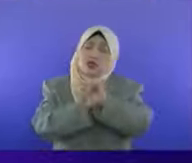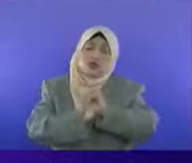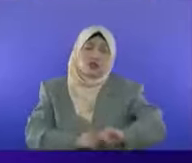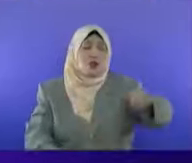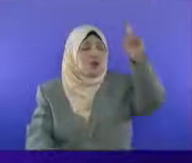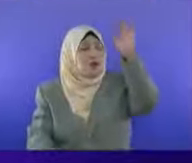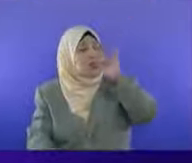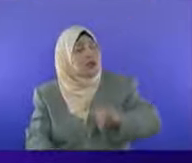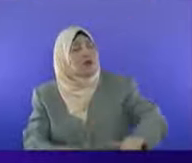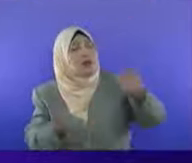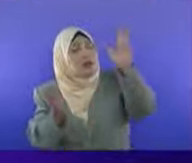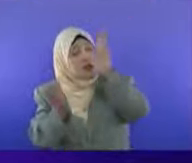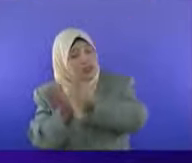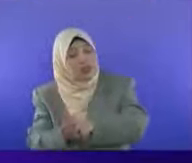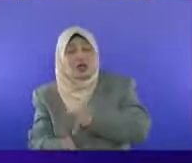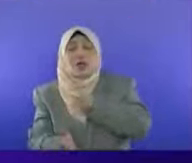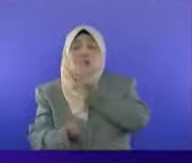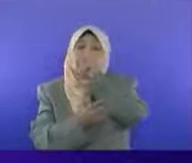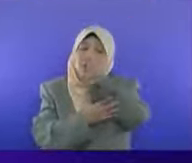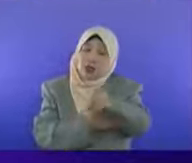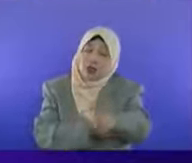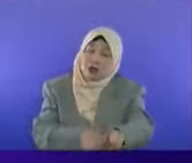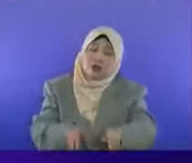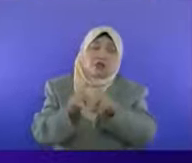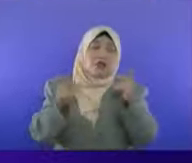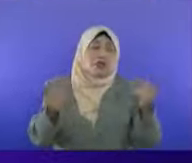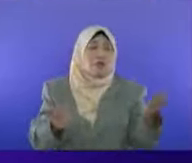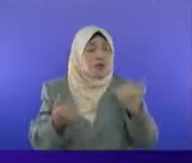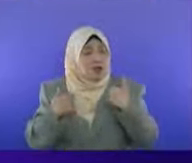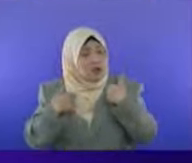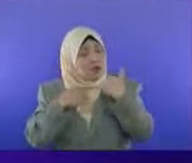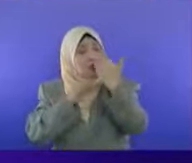الله مصدقا لما بين